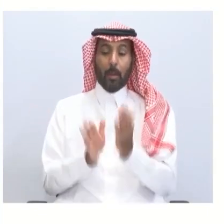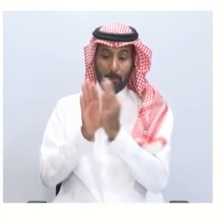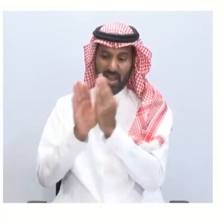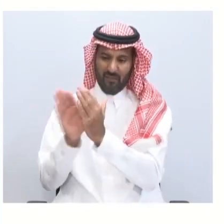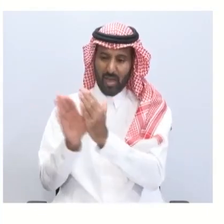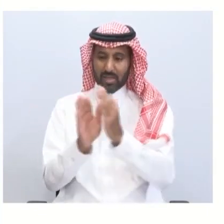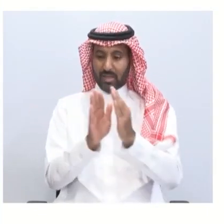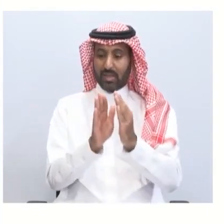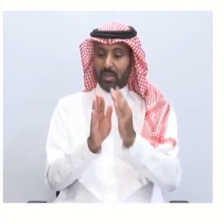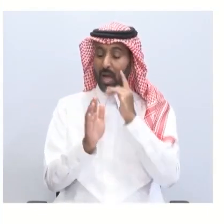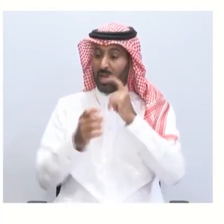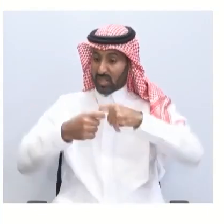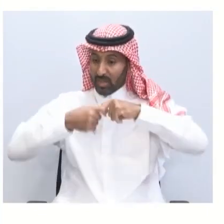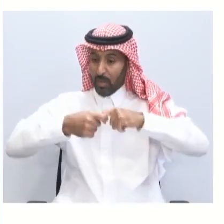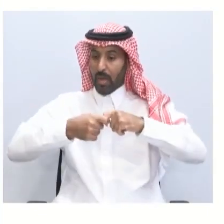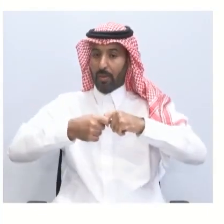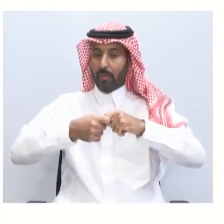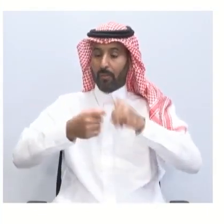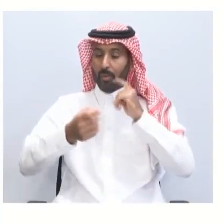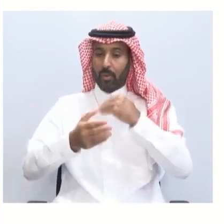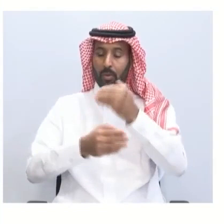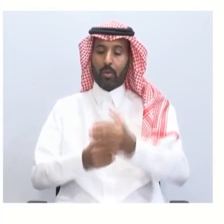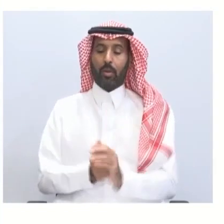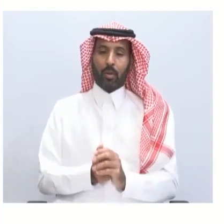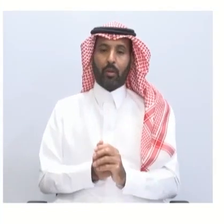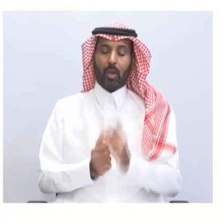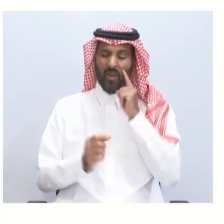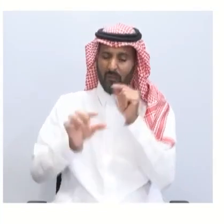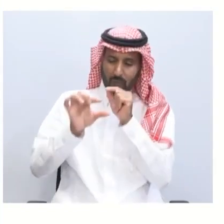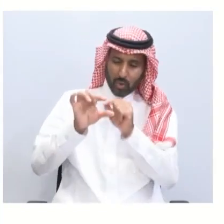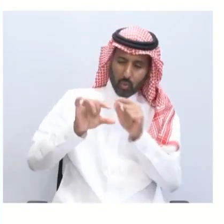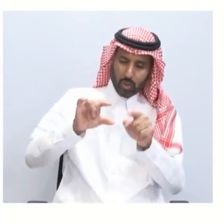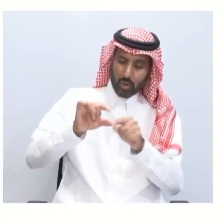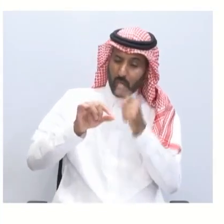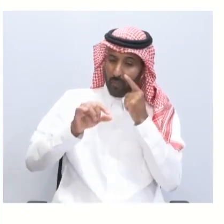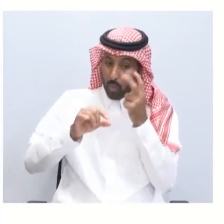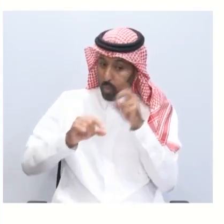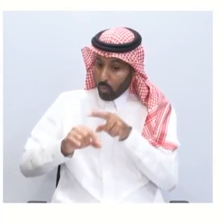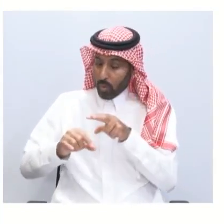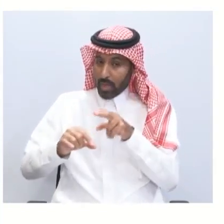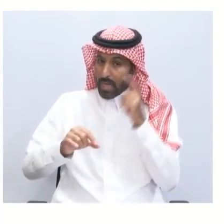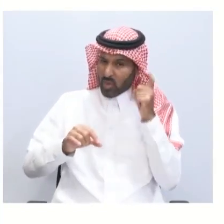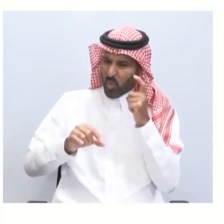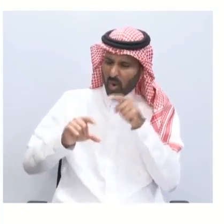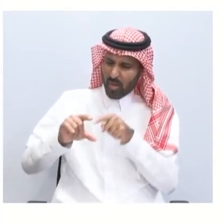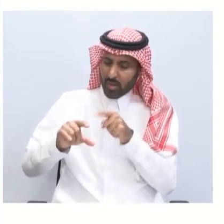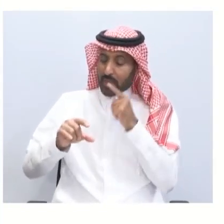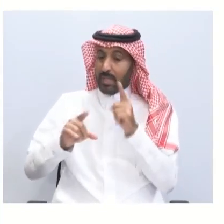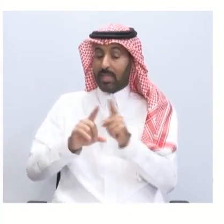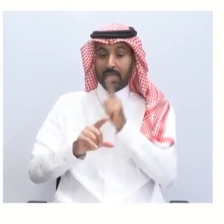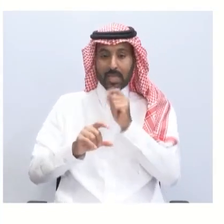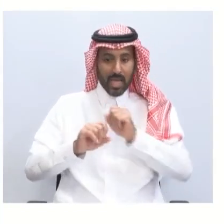وملفات الارتباط وكذلك فجوه الفضول وكذلك